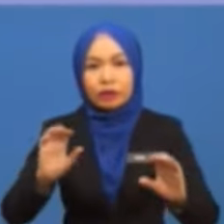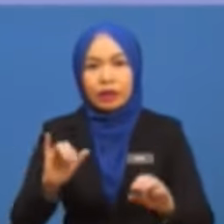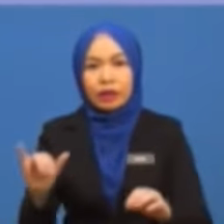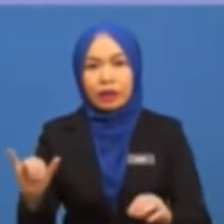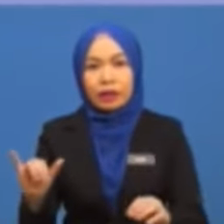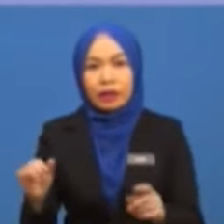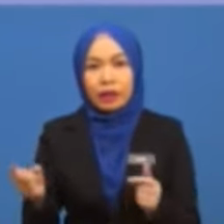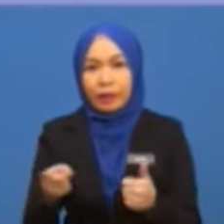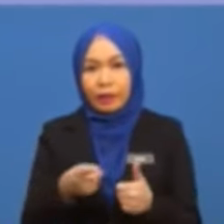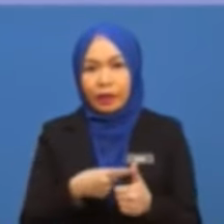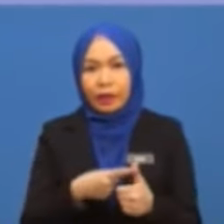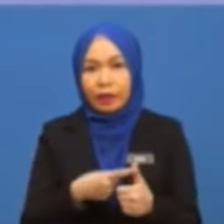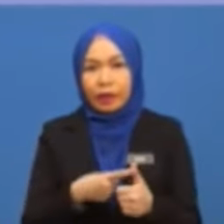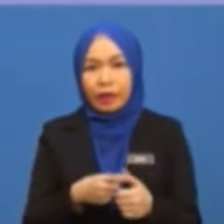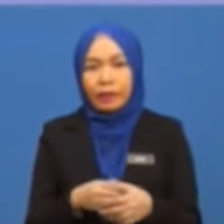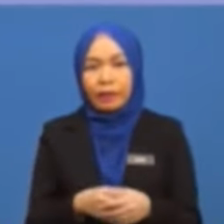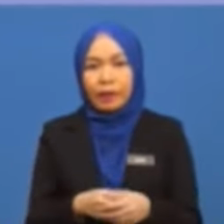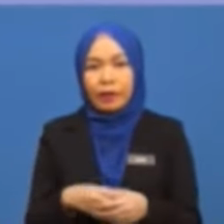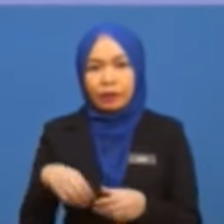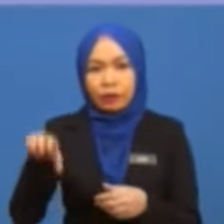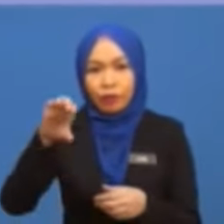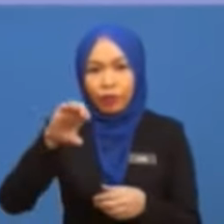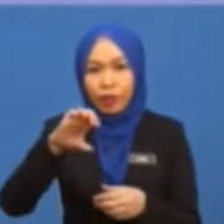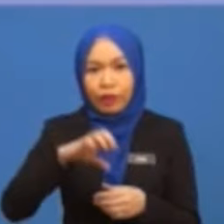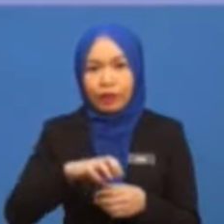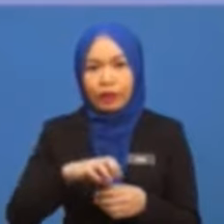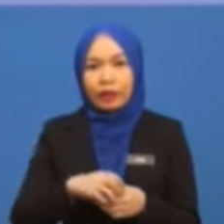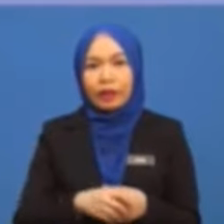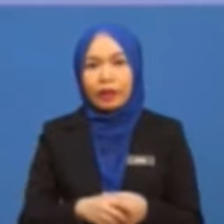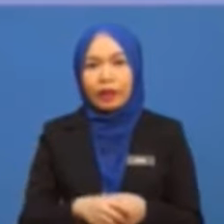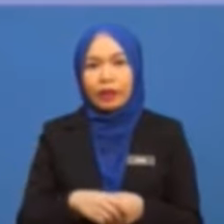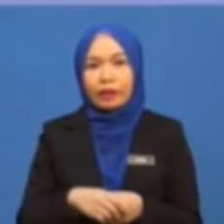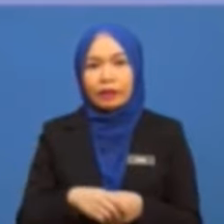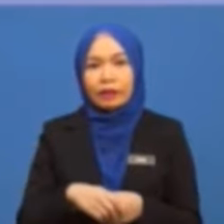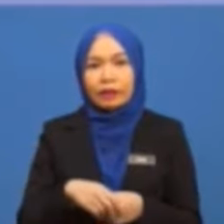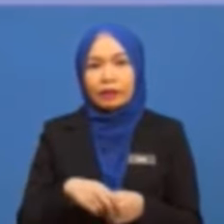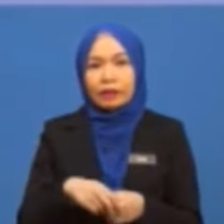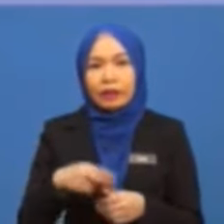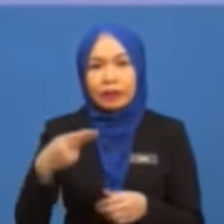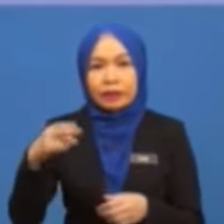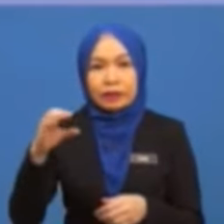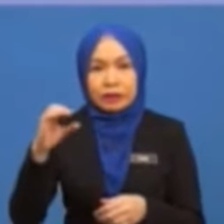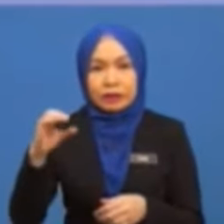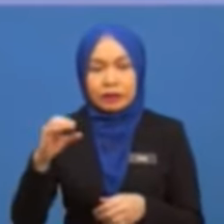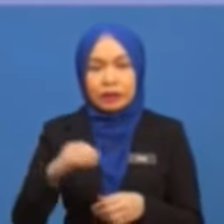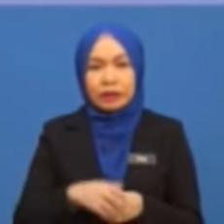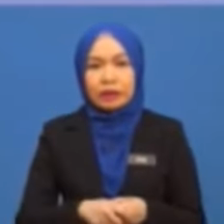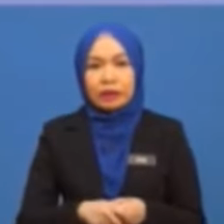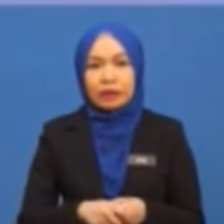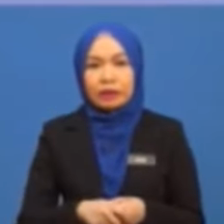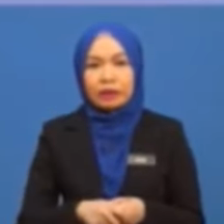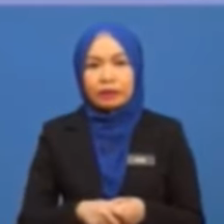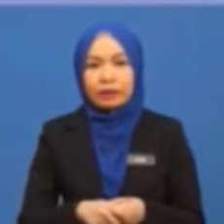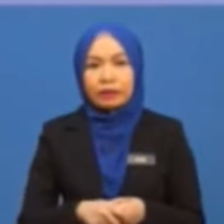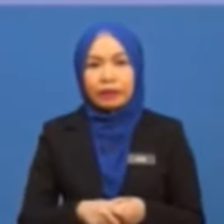berlainan kepekatan ke dalam 3 bikar yang berasingan. Kedua,